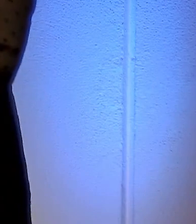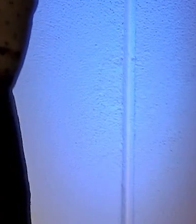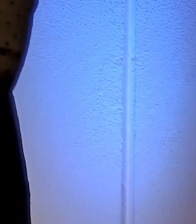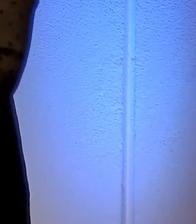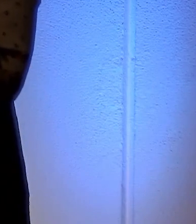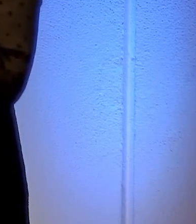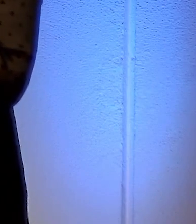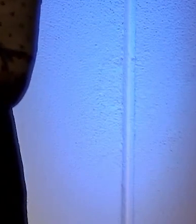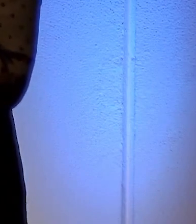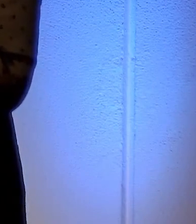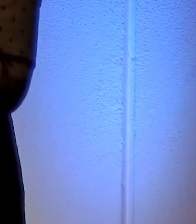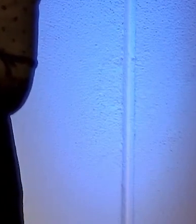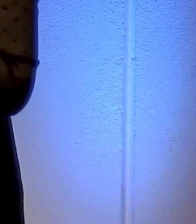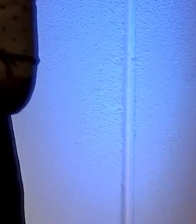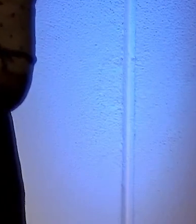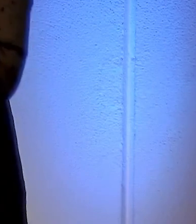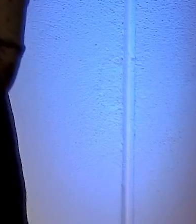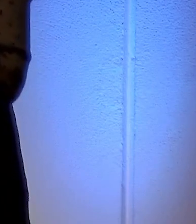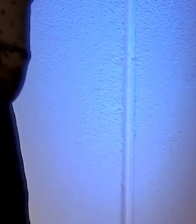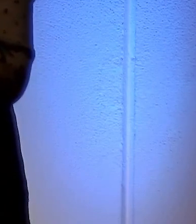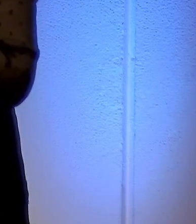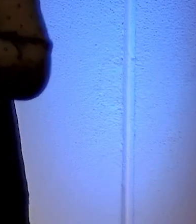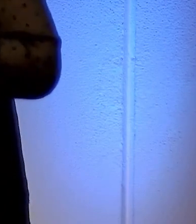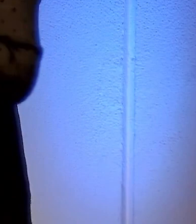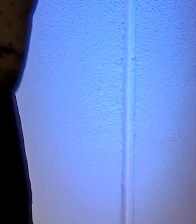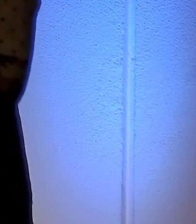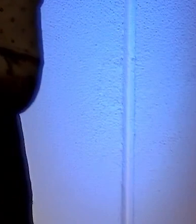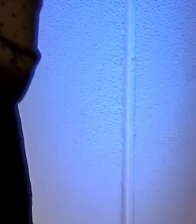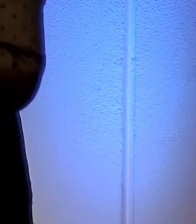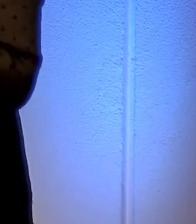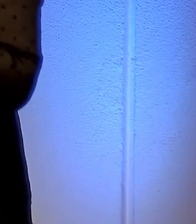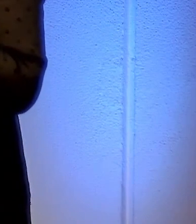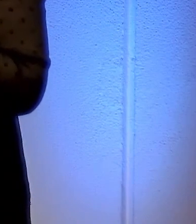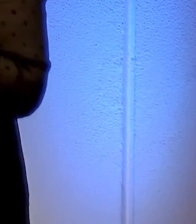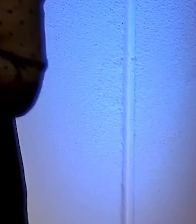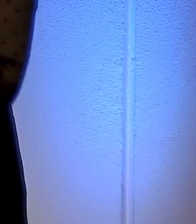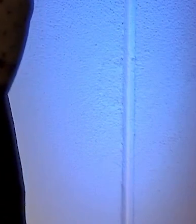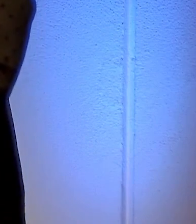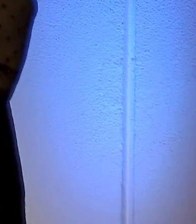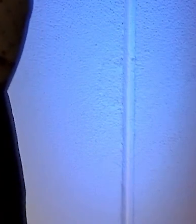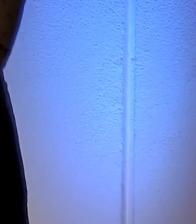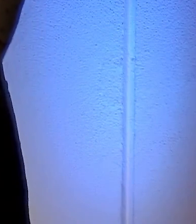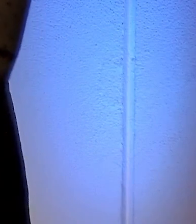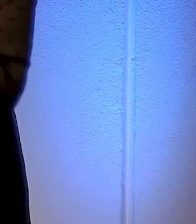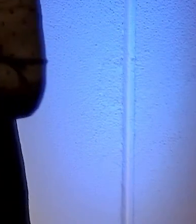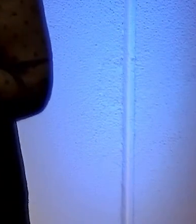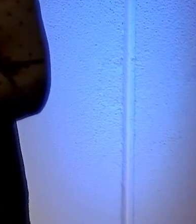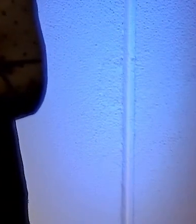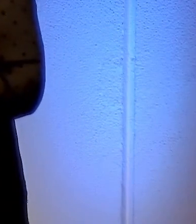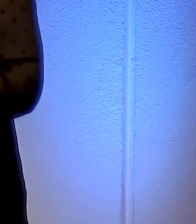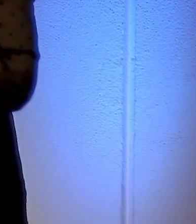Na tretje mesto se je s 24% glasov uvrstila kretnja Etimološki slovar.